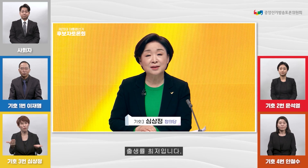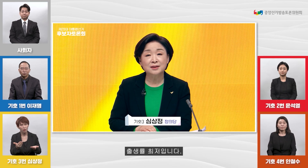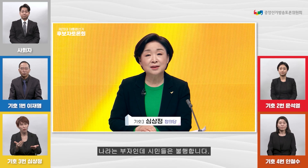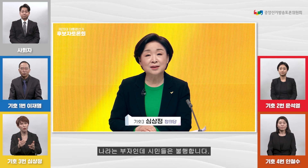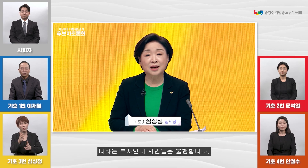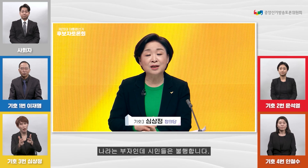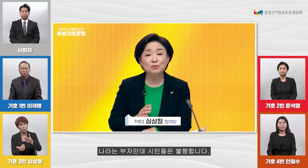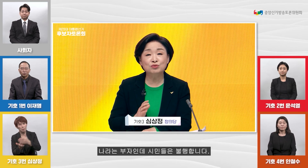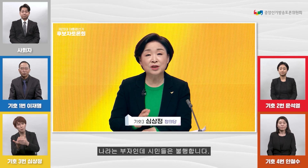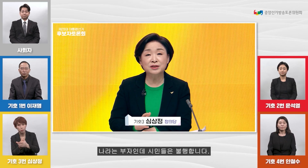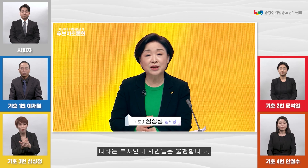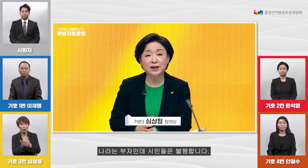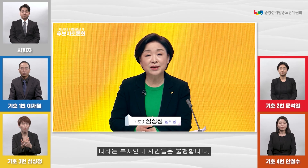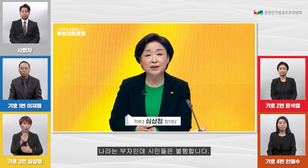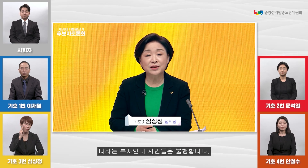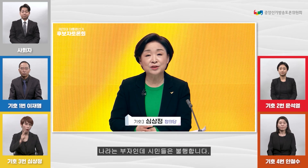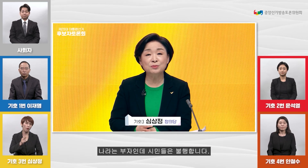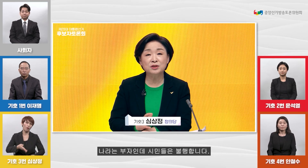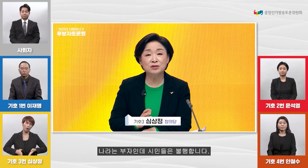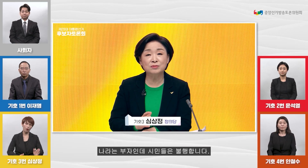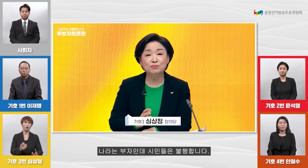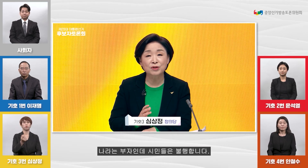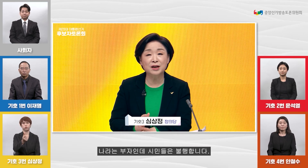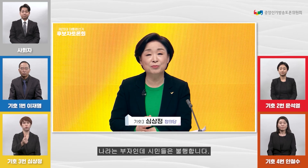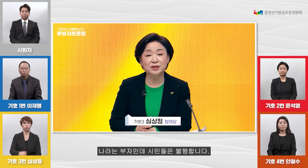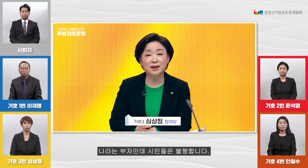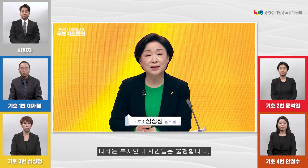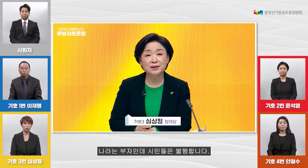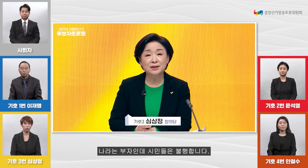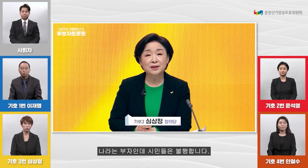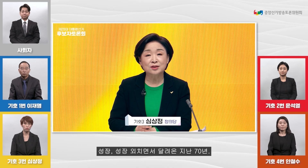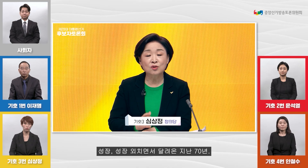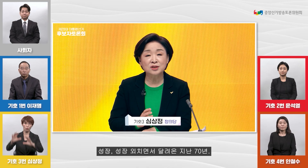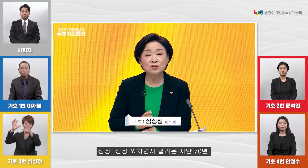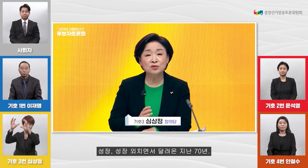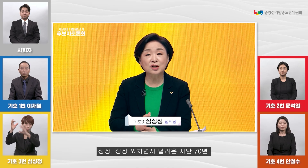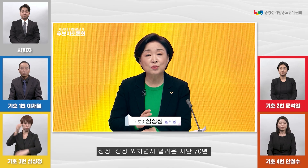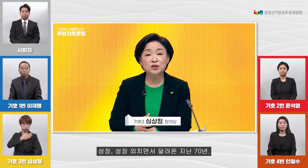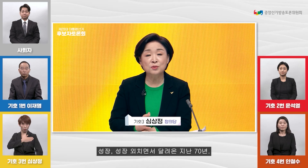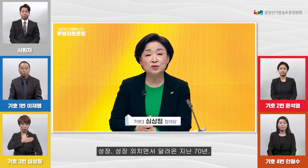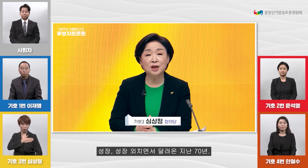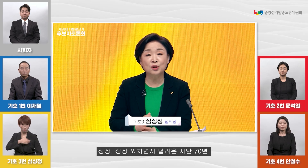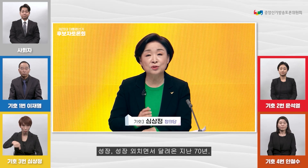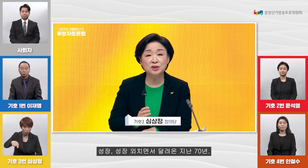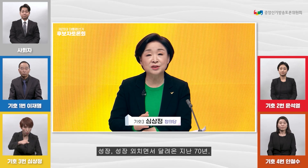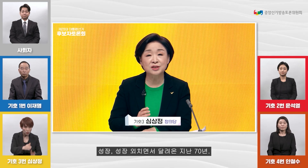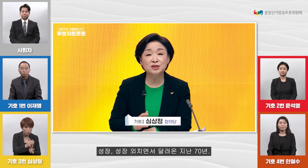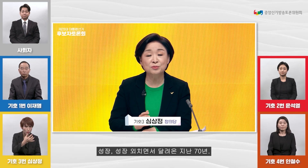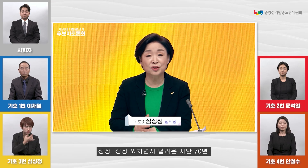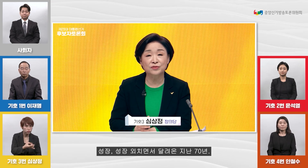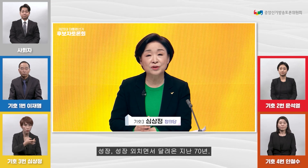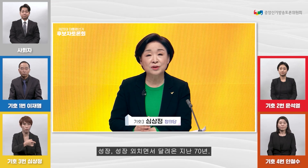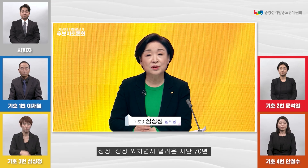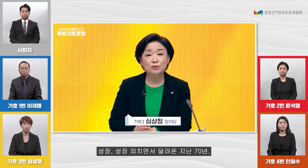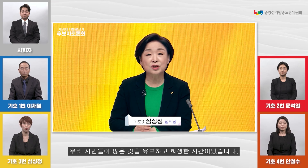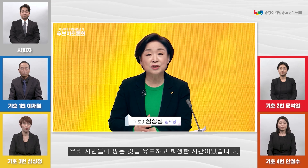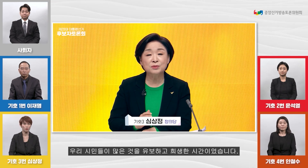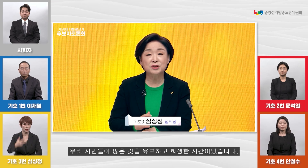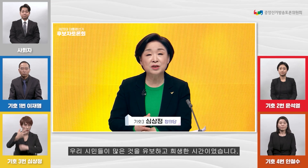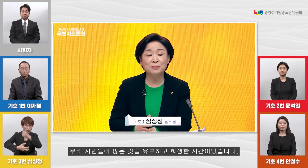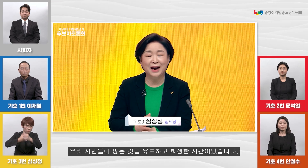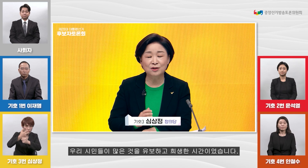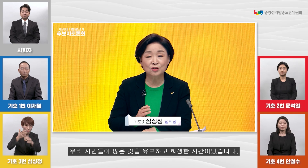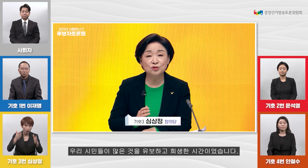최저입니다. 나라는 부자인데 시민들은 불행합니다. 성장을 외치면서 달려온 지난 70년